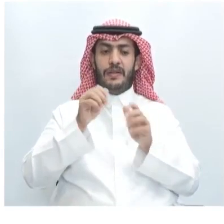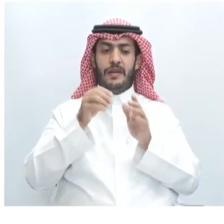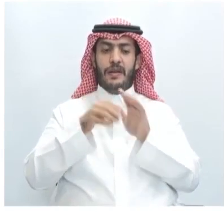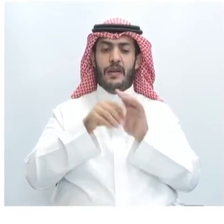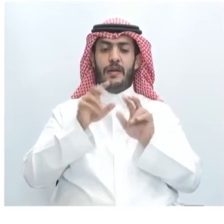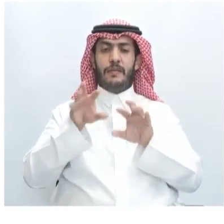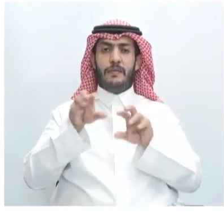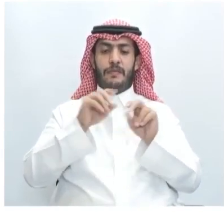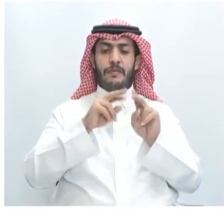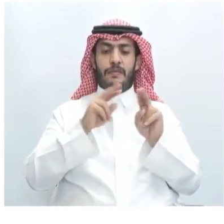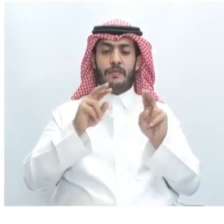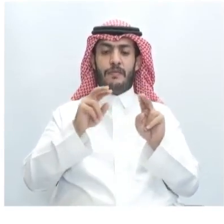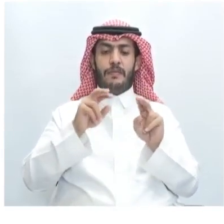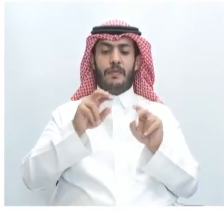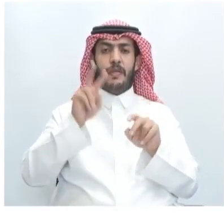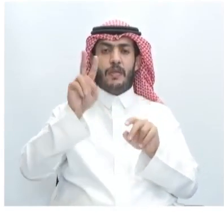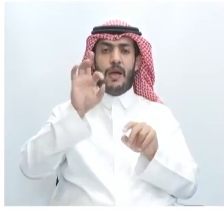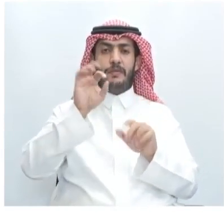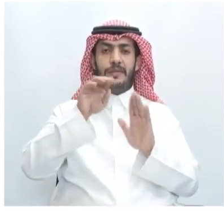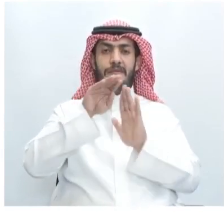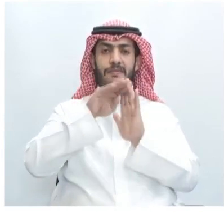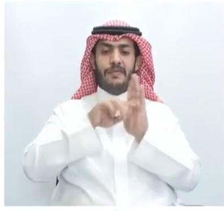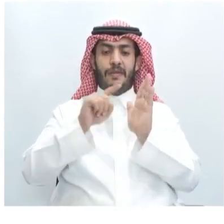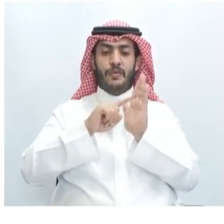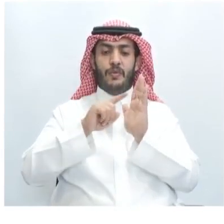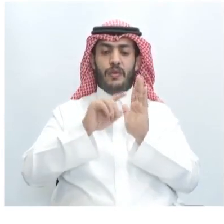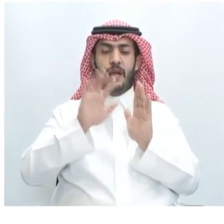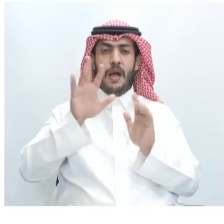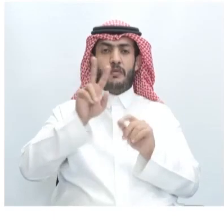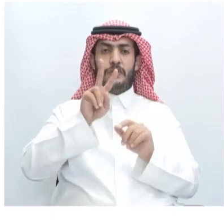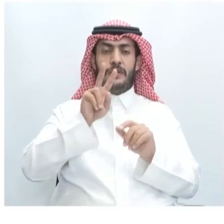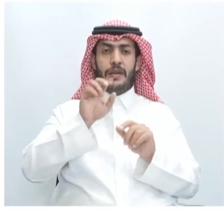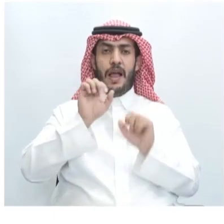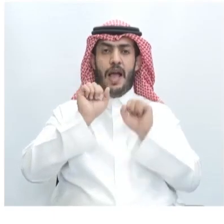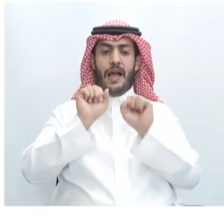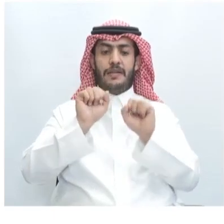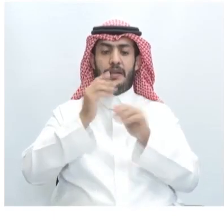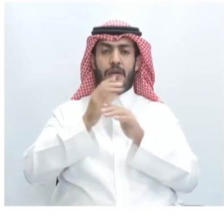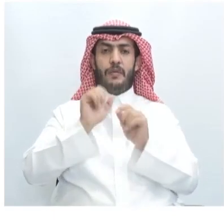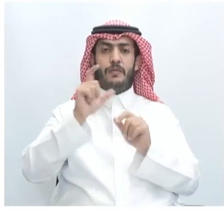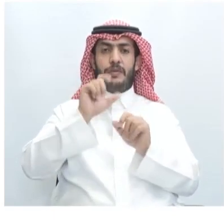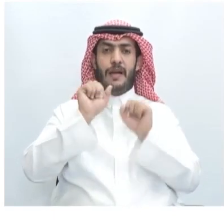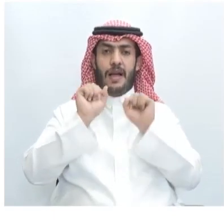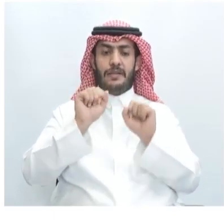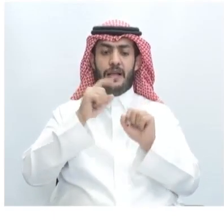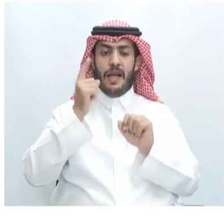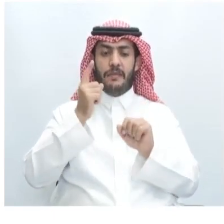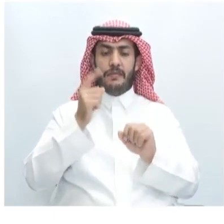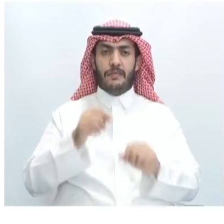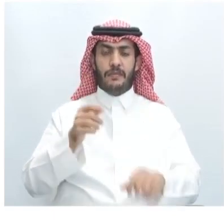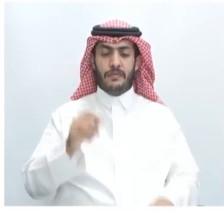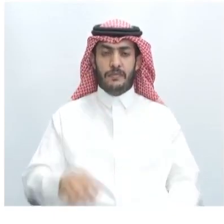وتتكون من 52 بندا 25 منها خاصه بامور المسلمين عامه